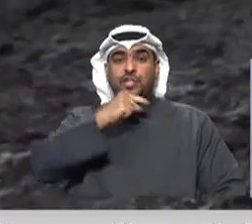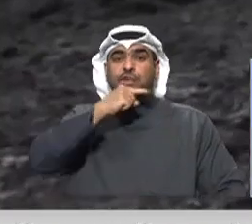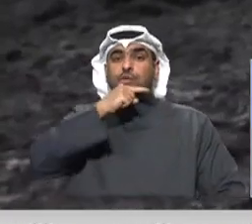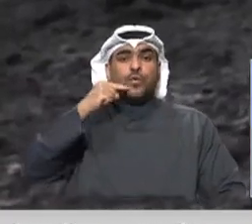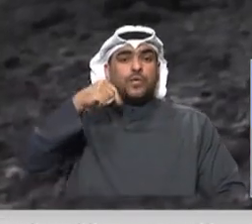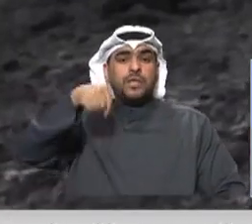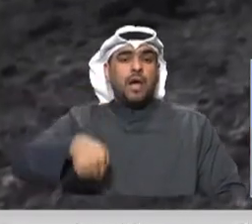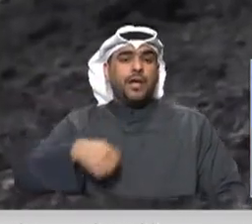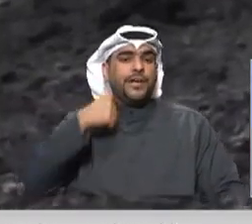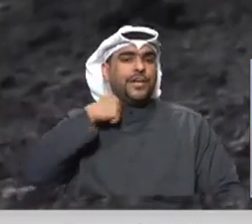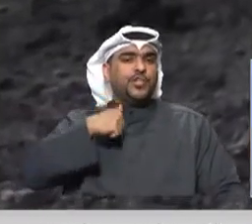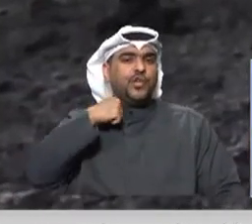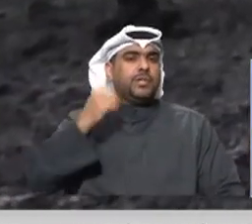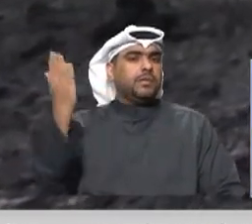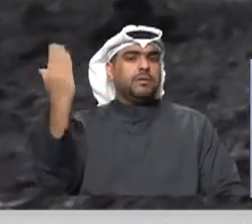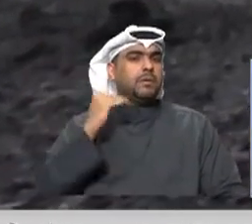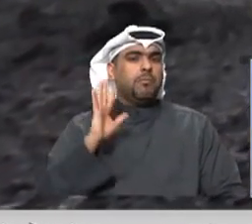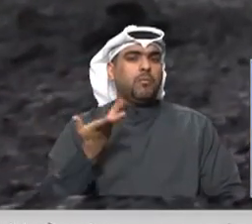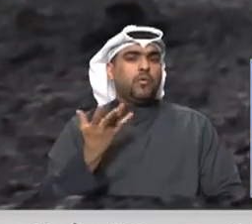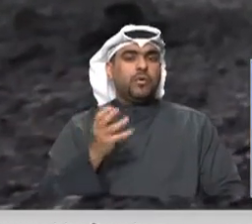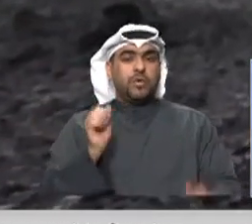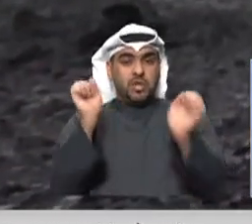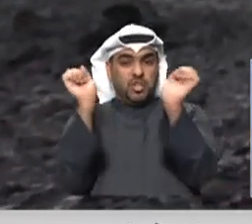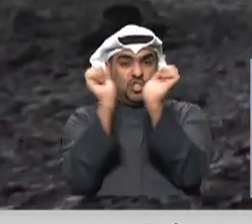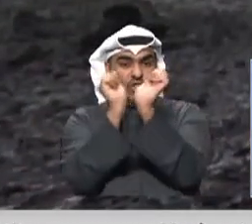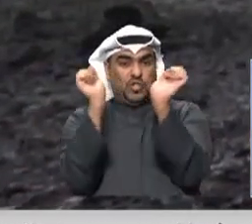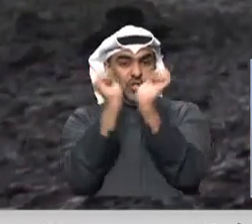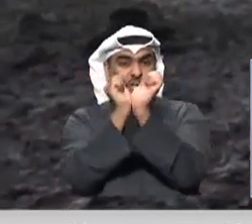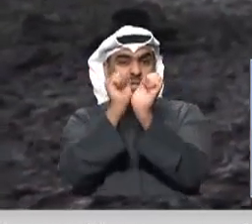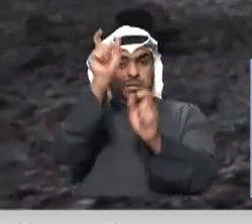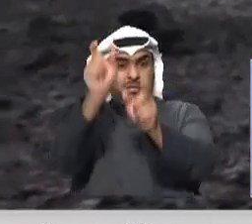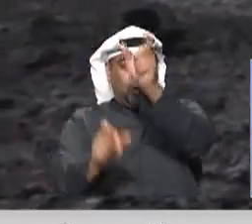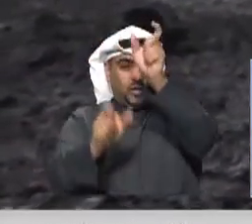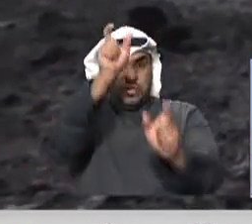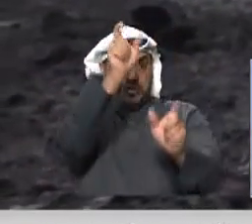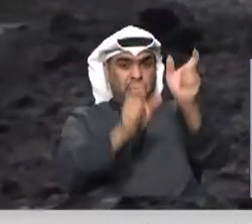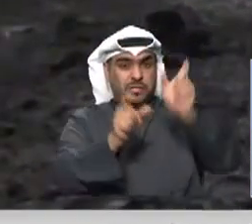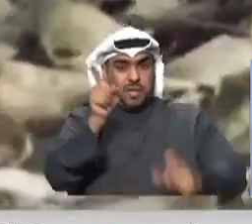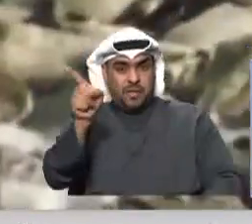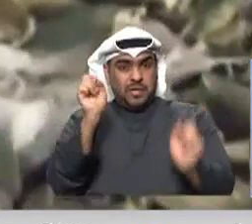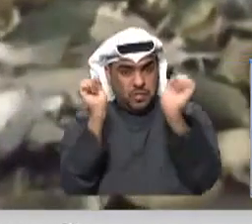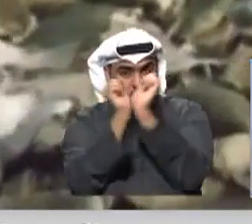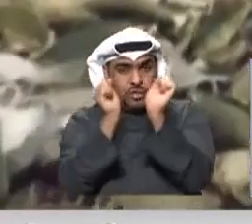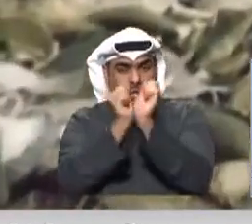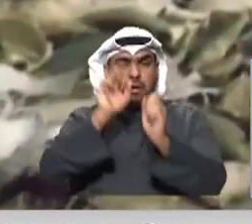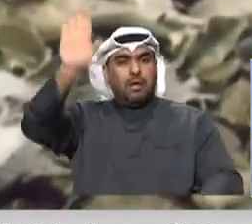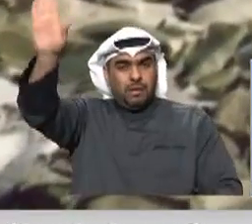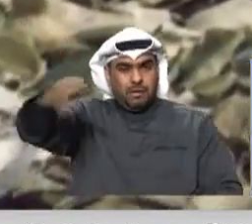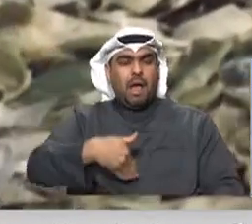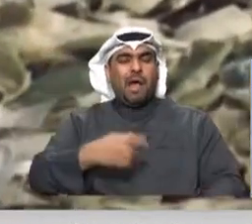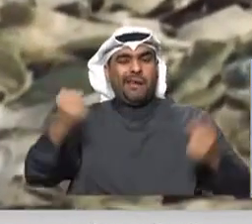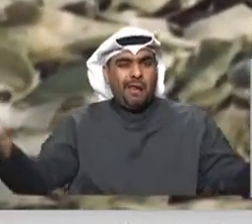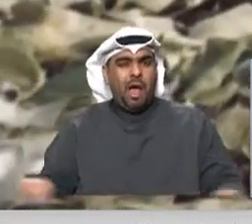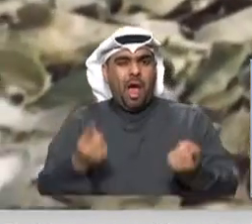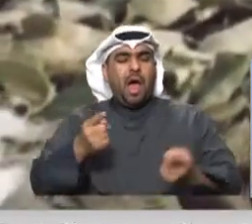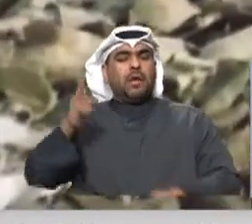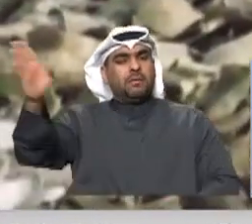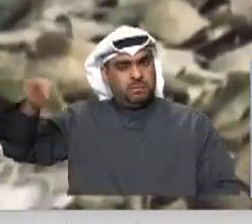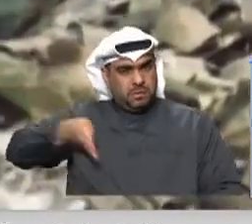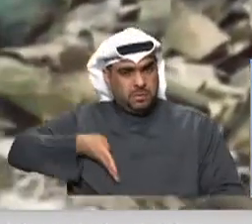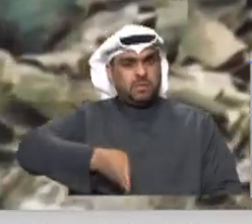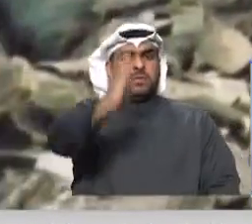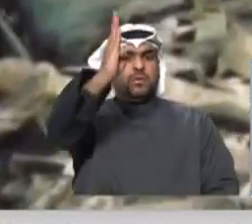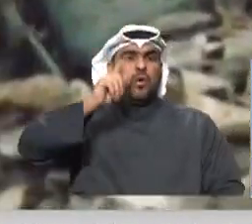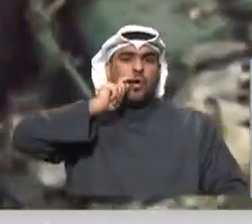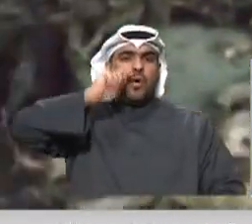جبهات القتال المشتعله في الشرق وبالاخص محوري باخمه وزابريجيا وبدات العمليات الروسيه تركز على مدينتي